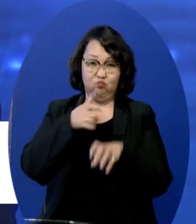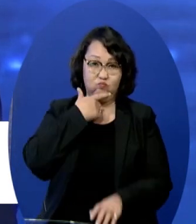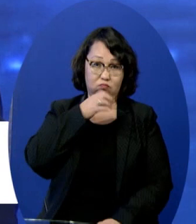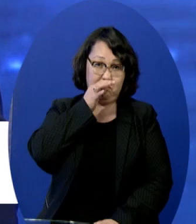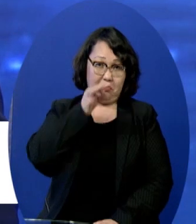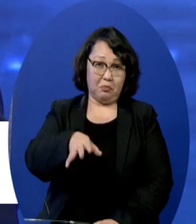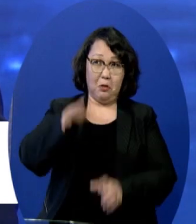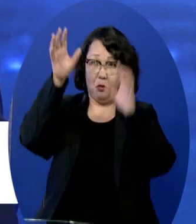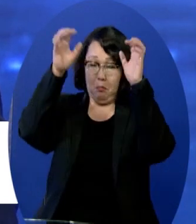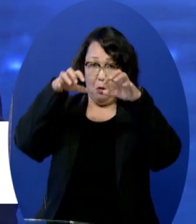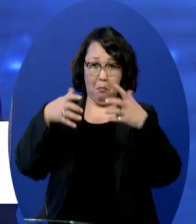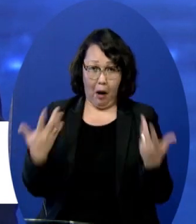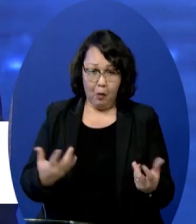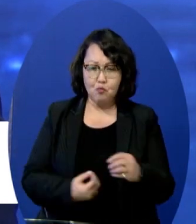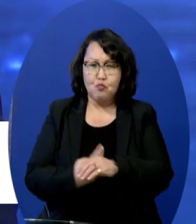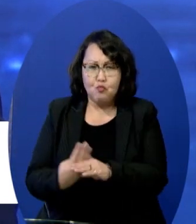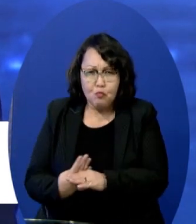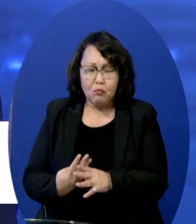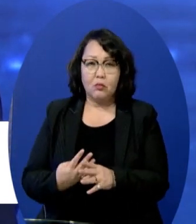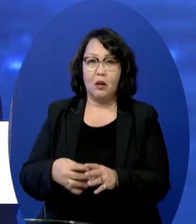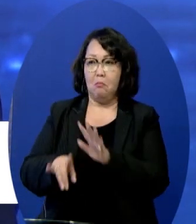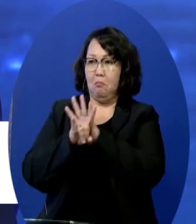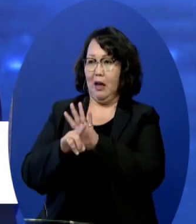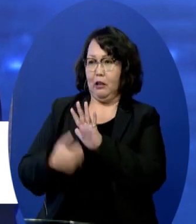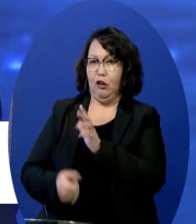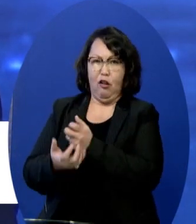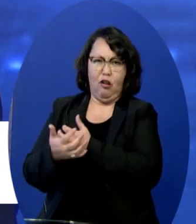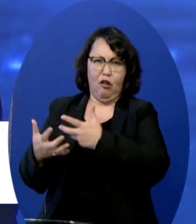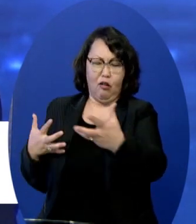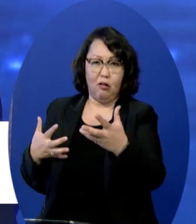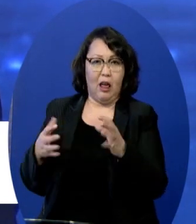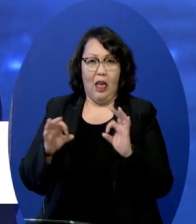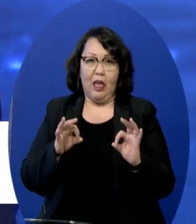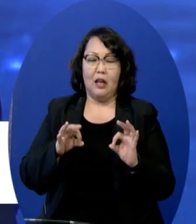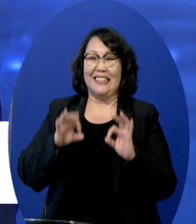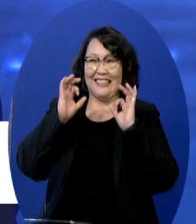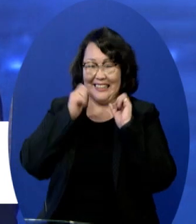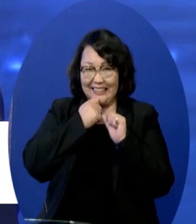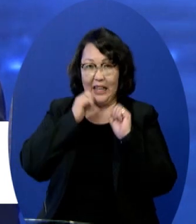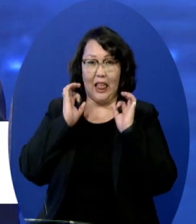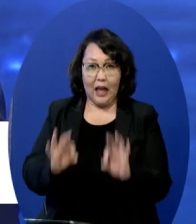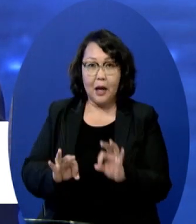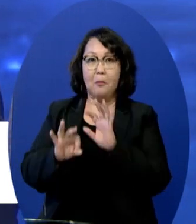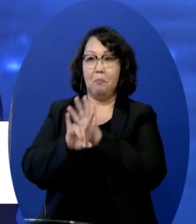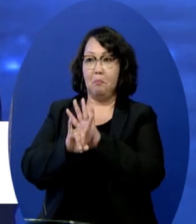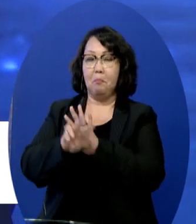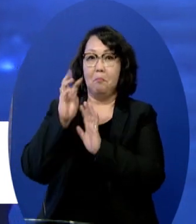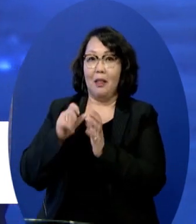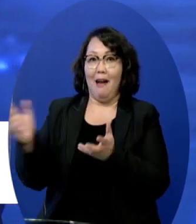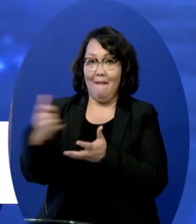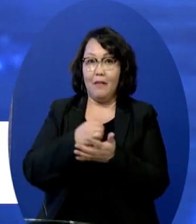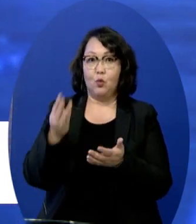хэтэрч байна. Малын тоо толгоо өсөлттэй холбоотойгоор тэгэхээр бид нар малынхаа гаралтай төв хийдэг эдийн засгийн хэрэгэлтэнд орох. Малын